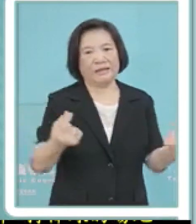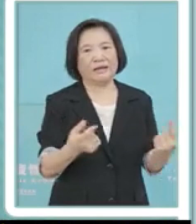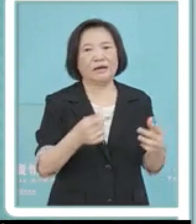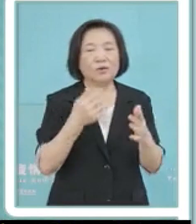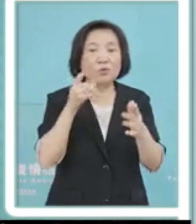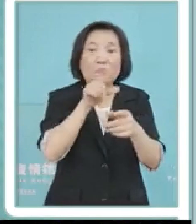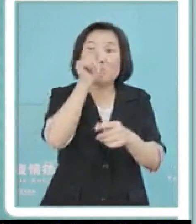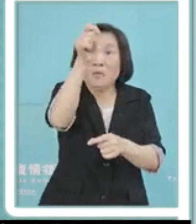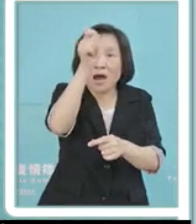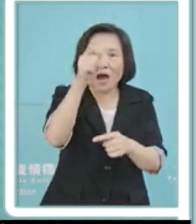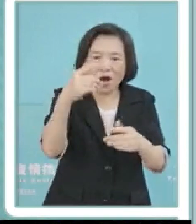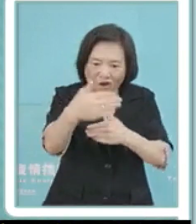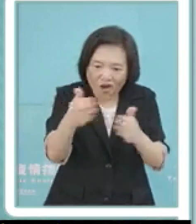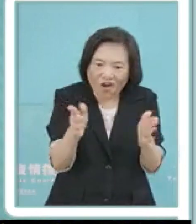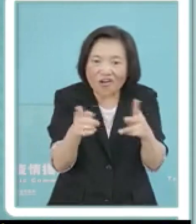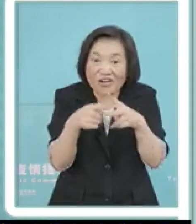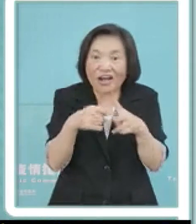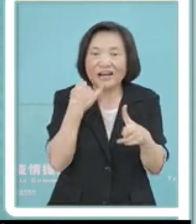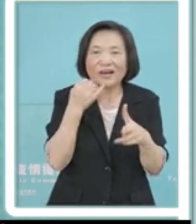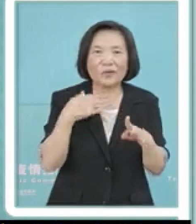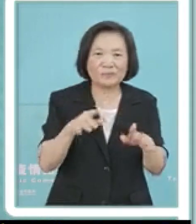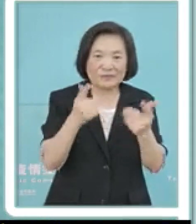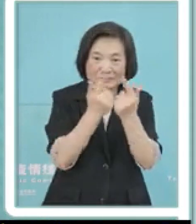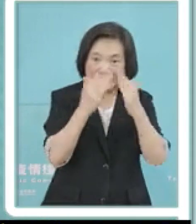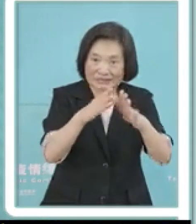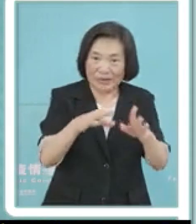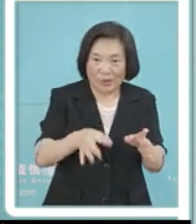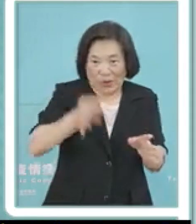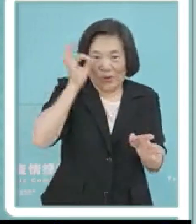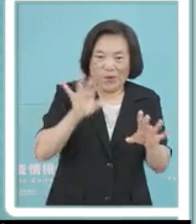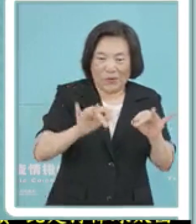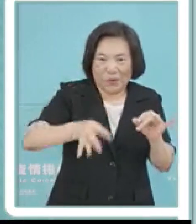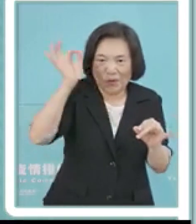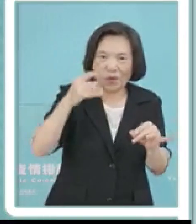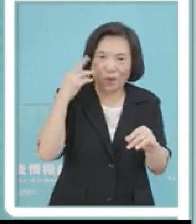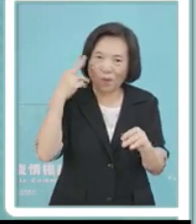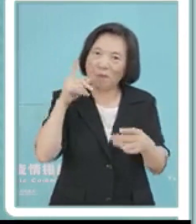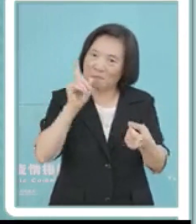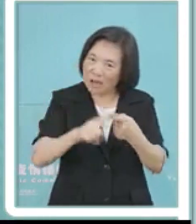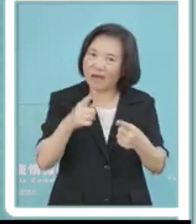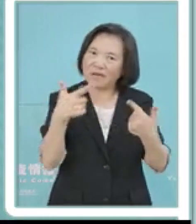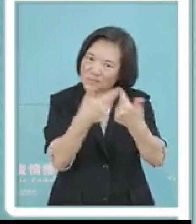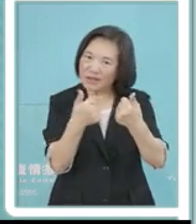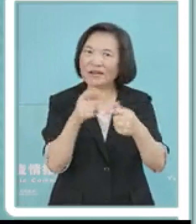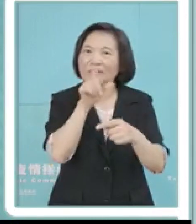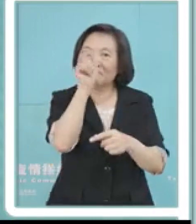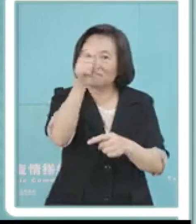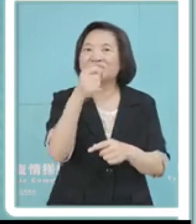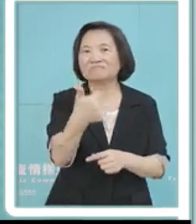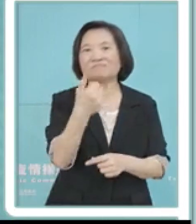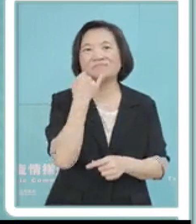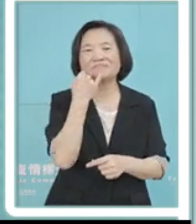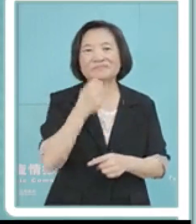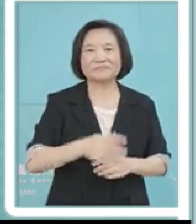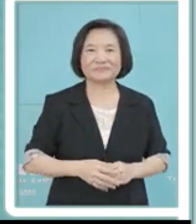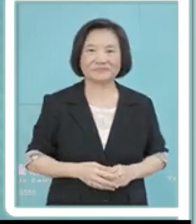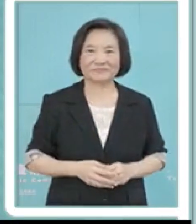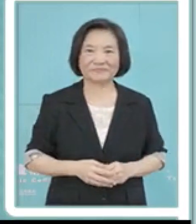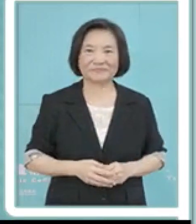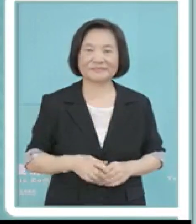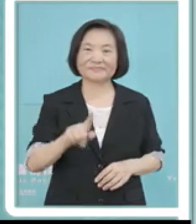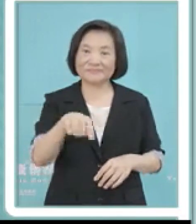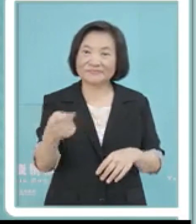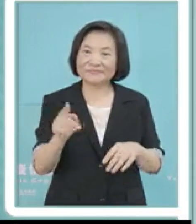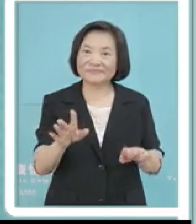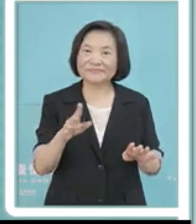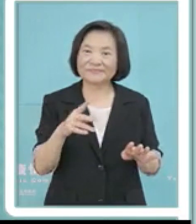打羽毛球还蛮，对我们这种寸土寸金的都市，还蛮适合的运动啊。 最后一题， 嗯，好，